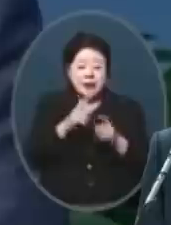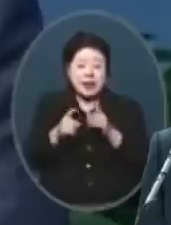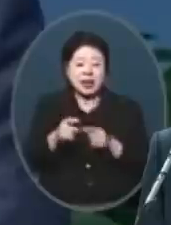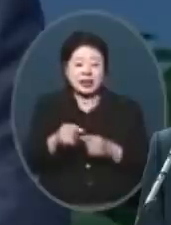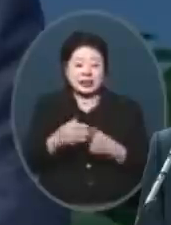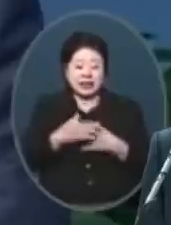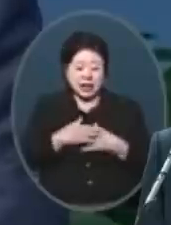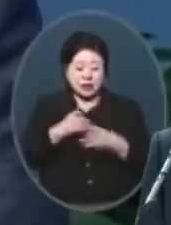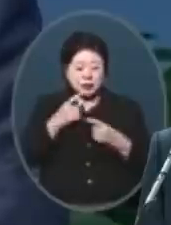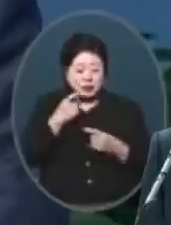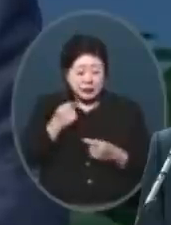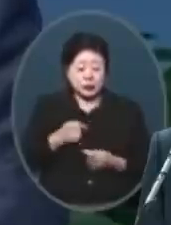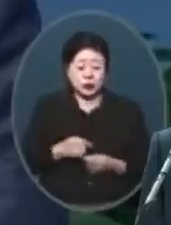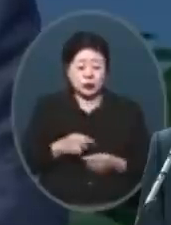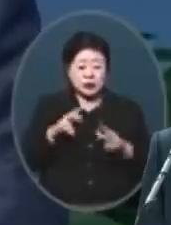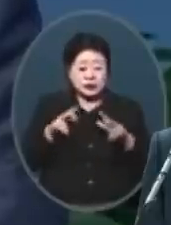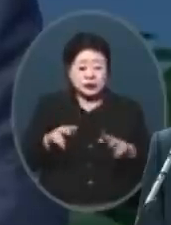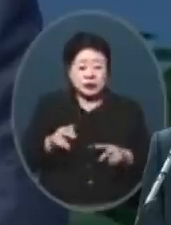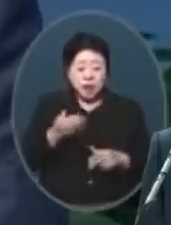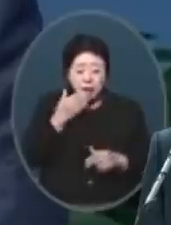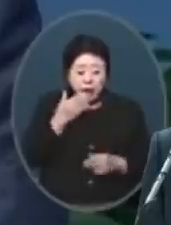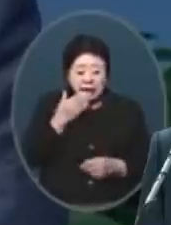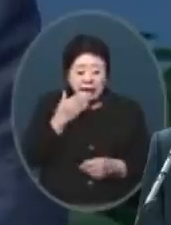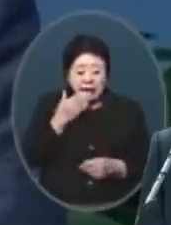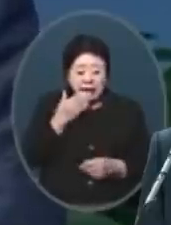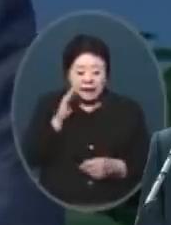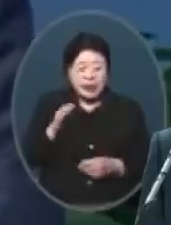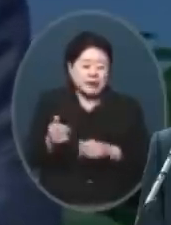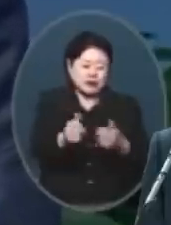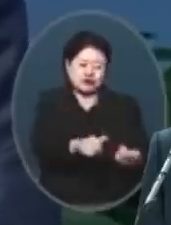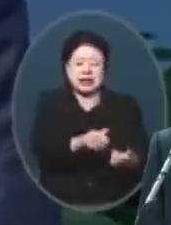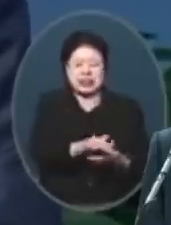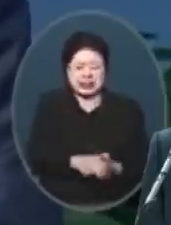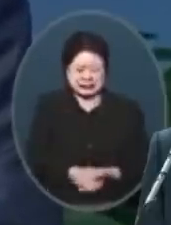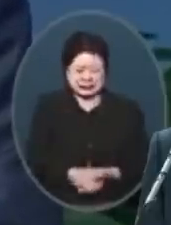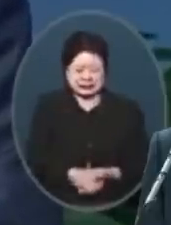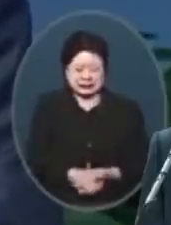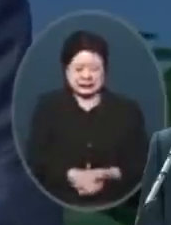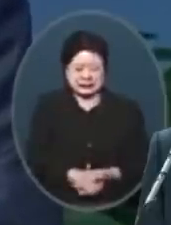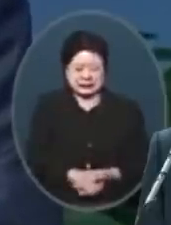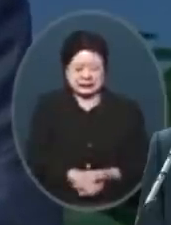나도 지금 먹답니다. 다음에는 죽답니다.